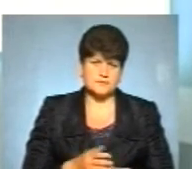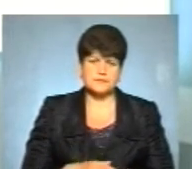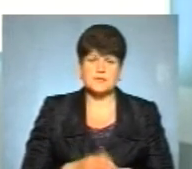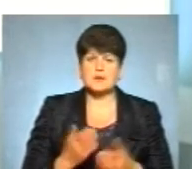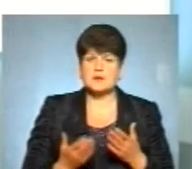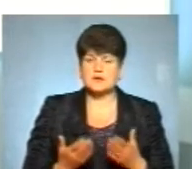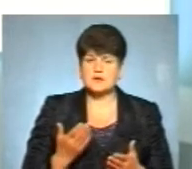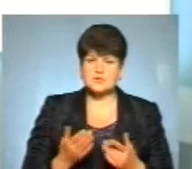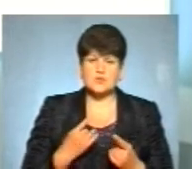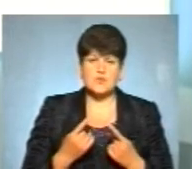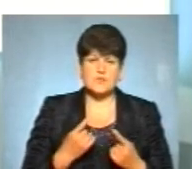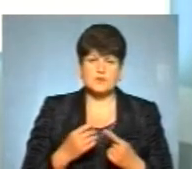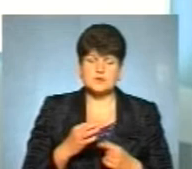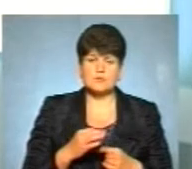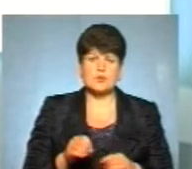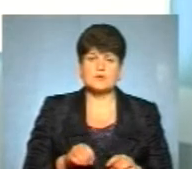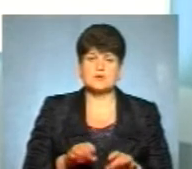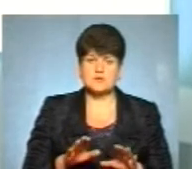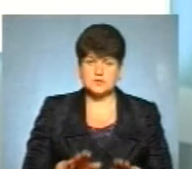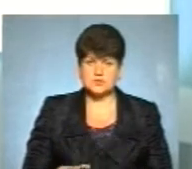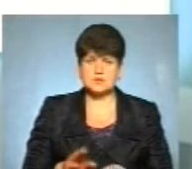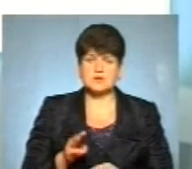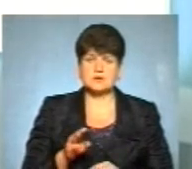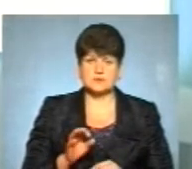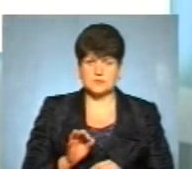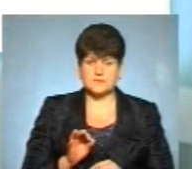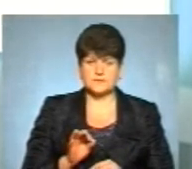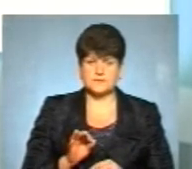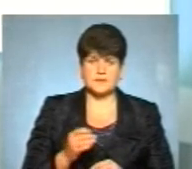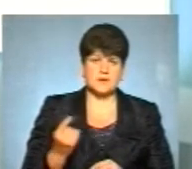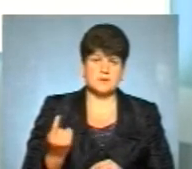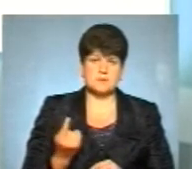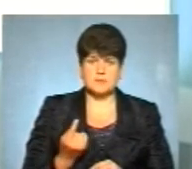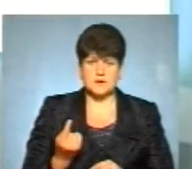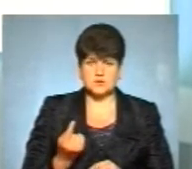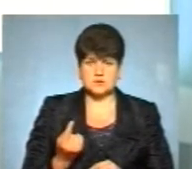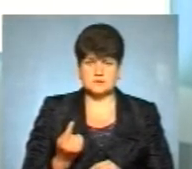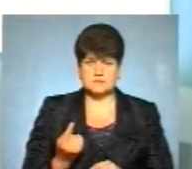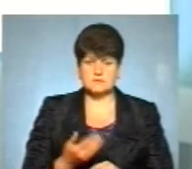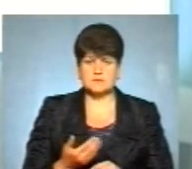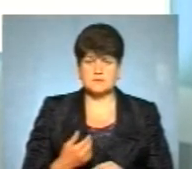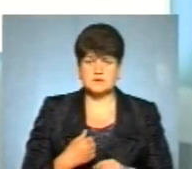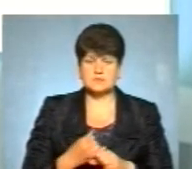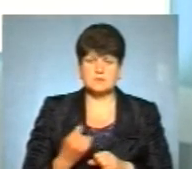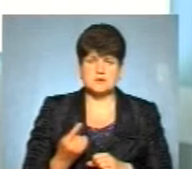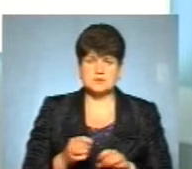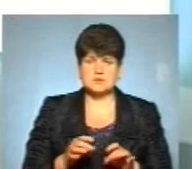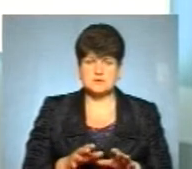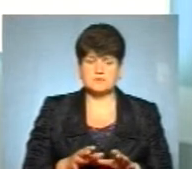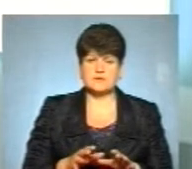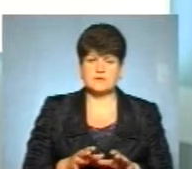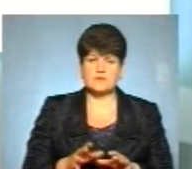якщо говорити про самі рішення, так то перше, ми зробили перше рішення, це